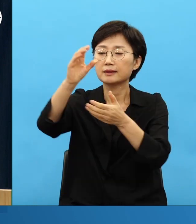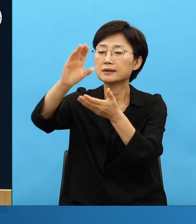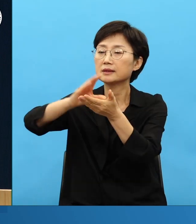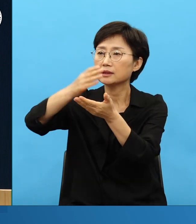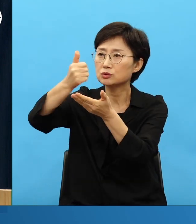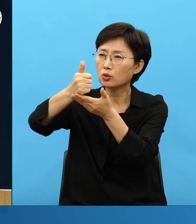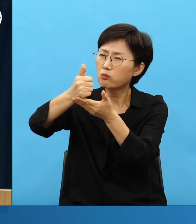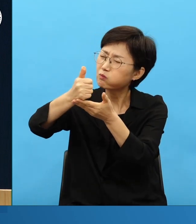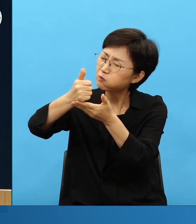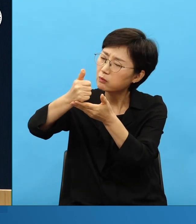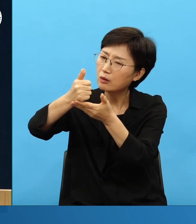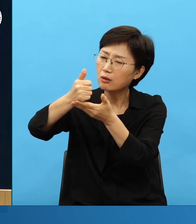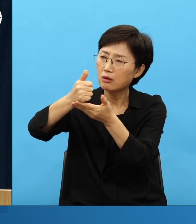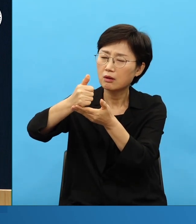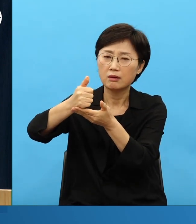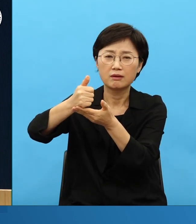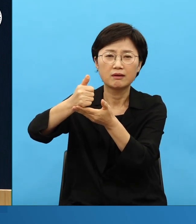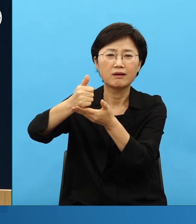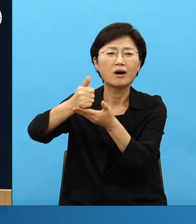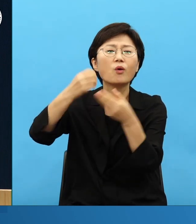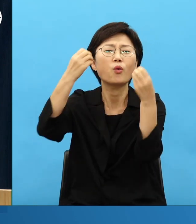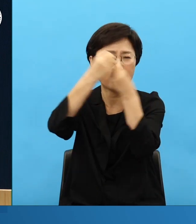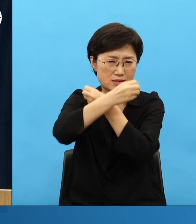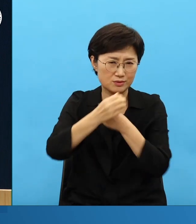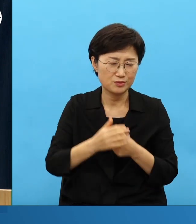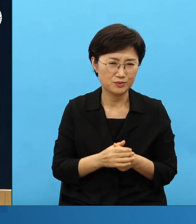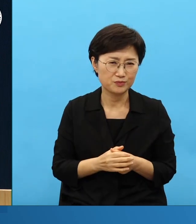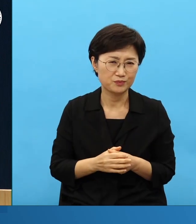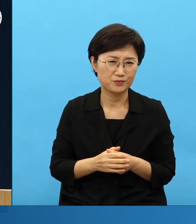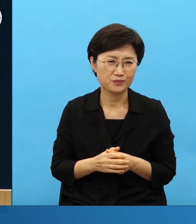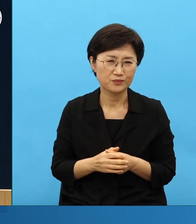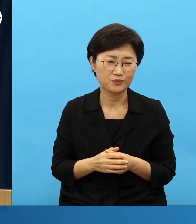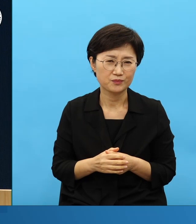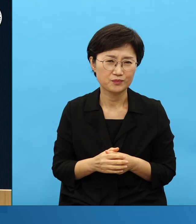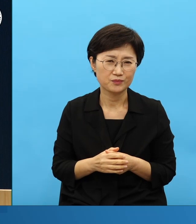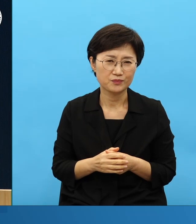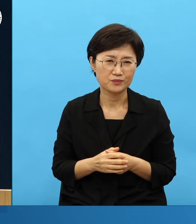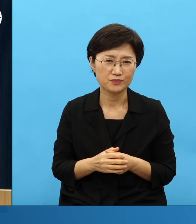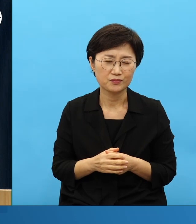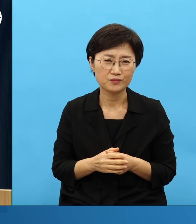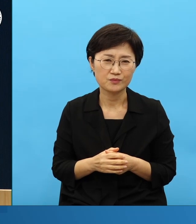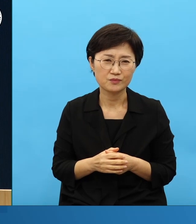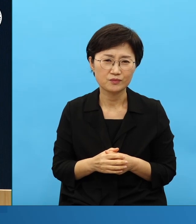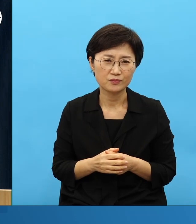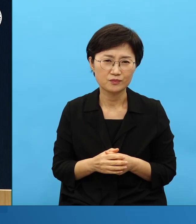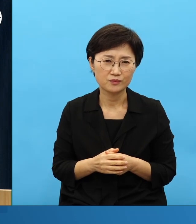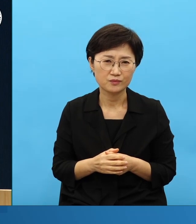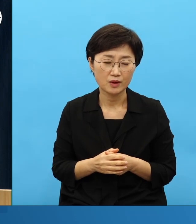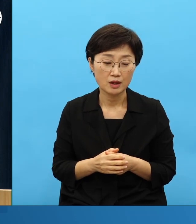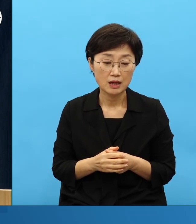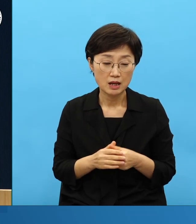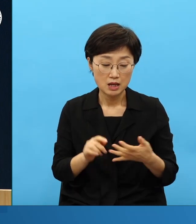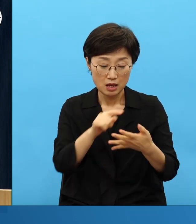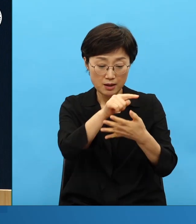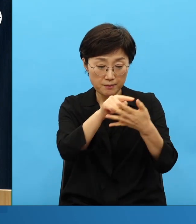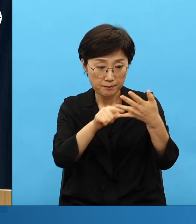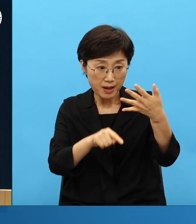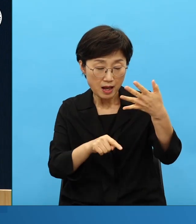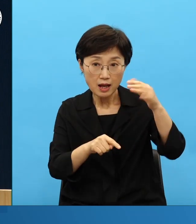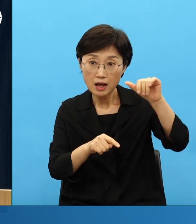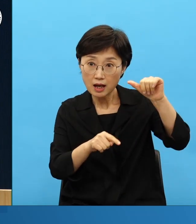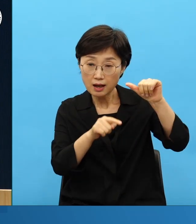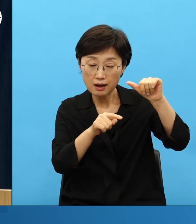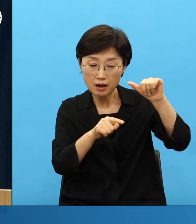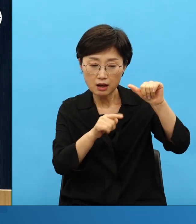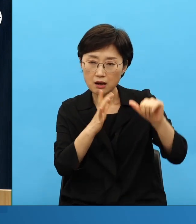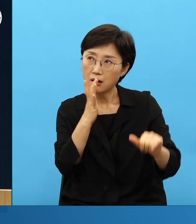fifth misunderstanding that this Orthodox Jewish church had? It was regarding the Christ. 그러니까 어마어마한 재앙이 전